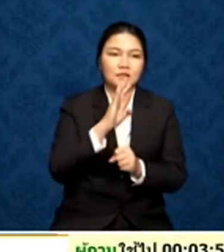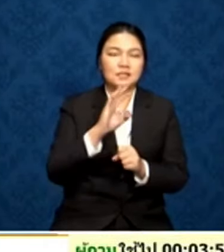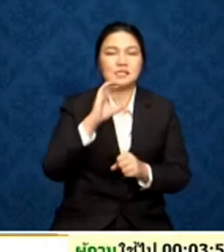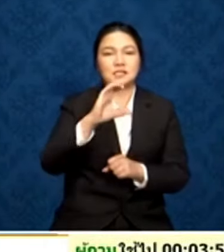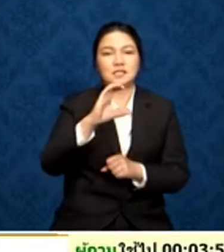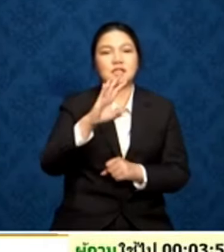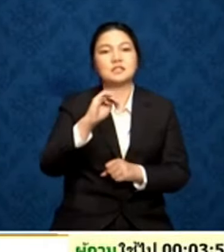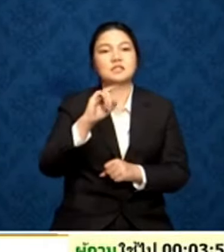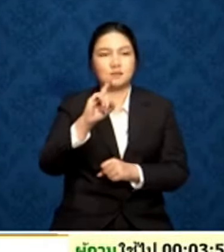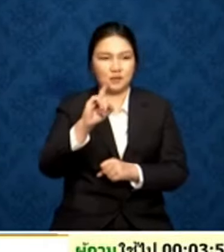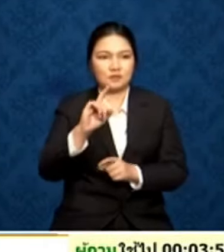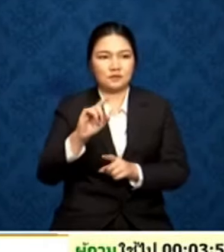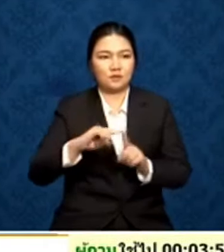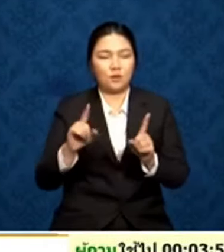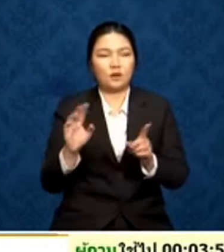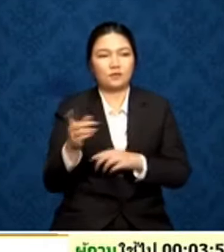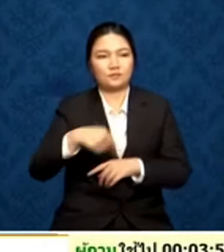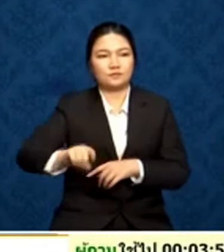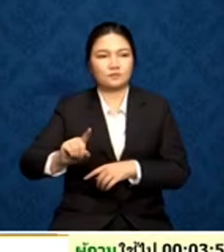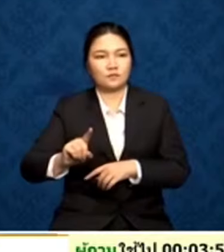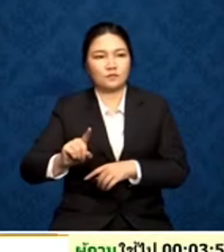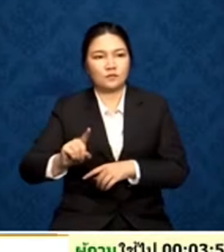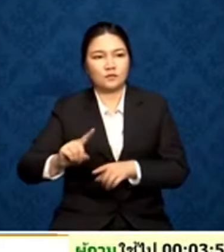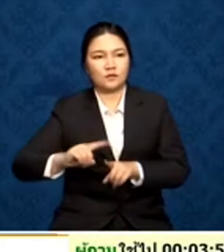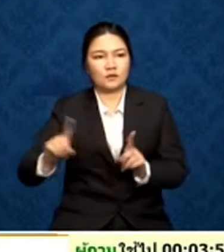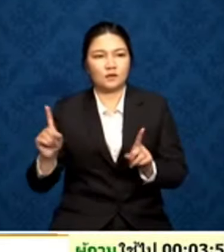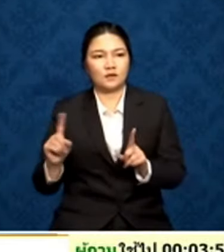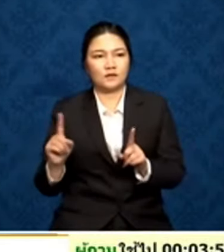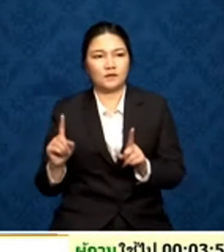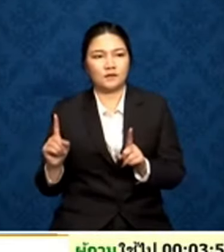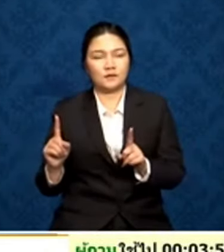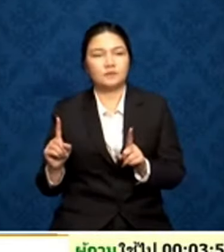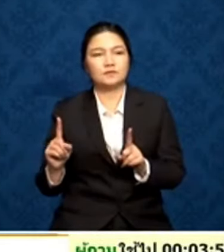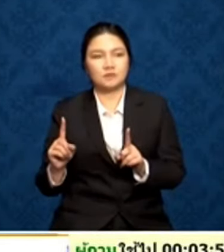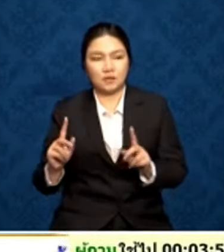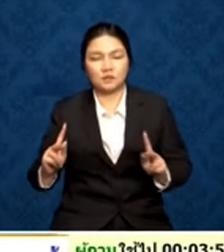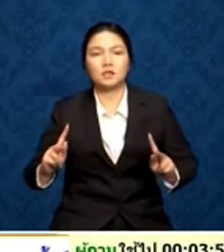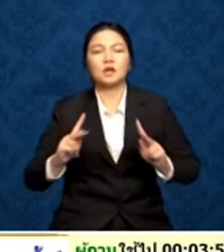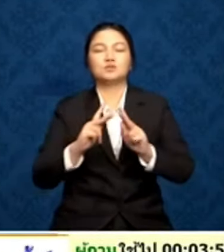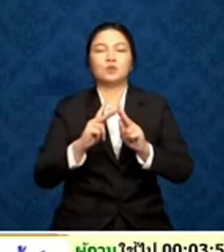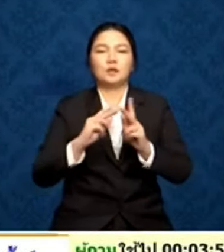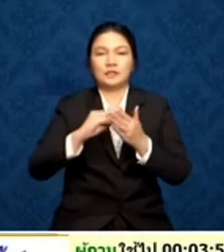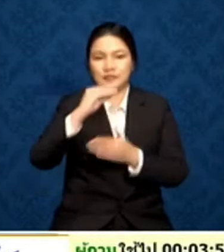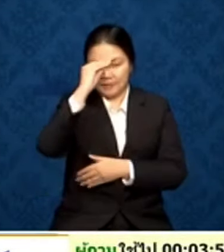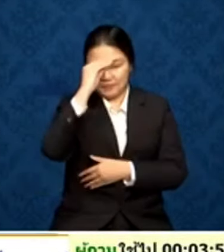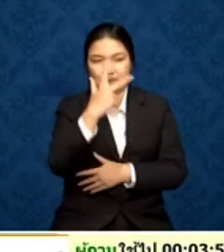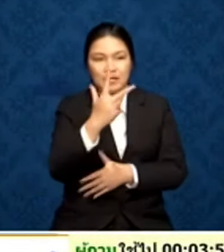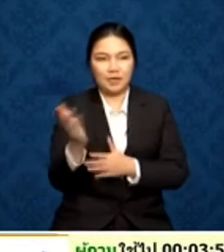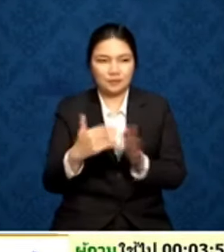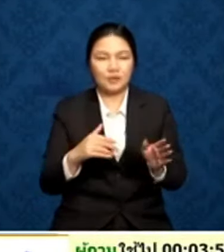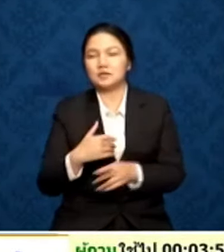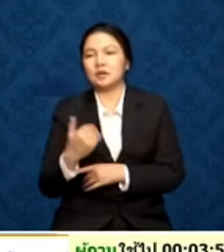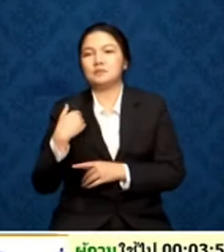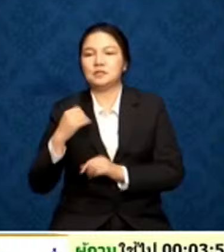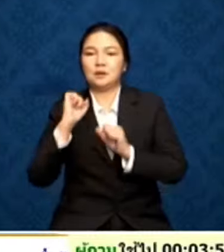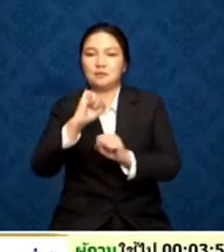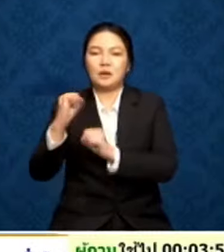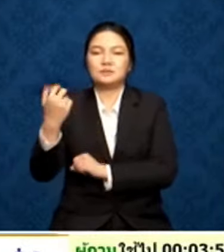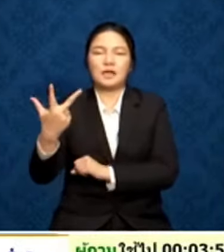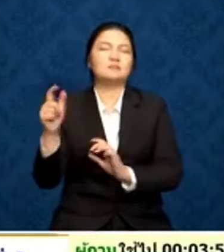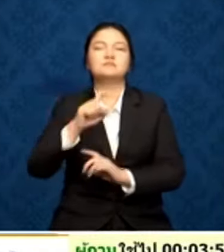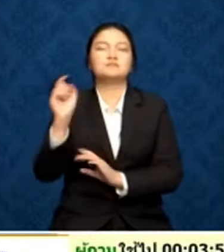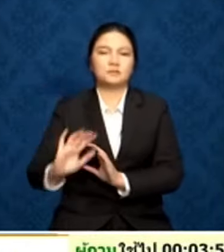าธารณสุขมี3คนแต่ของกระทรวงศึกษามี3แต่สาธารณสุขอาจจะไม่จำเป็นถึงขนาดนั้น